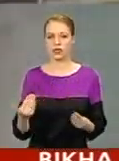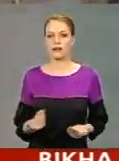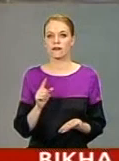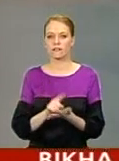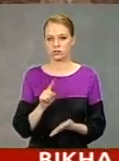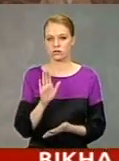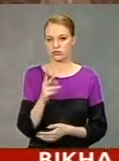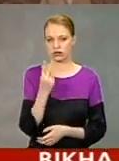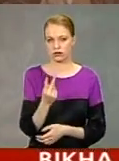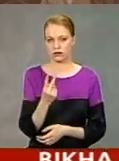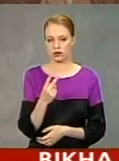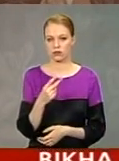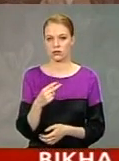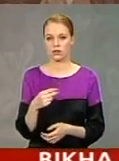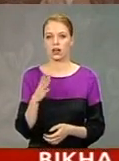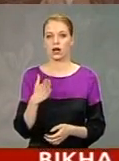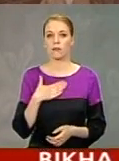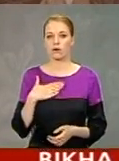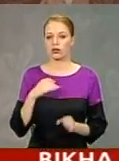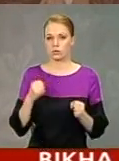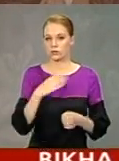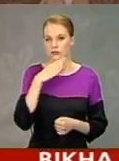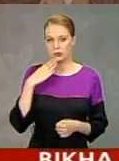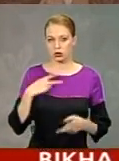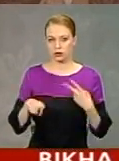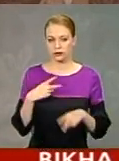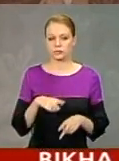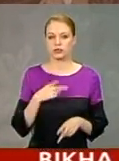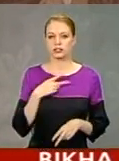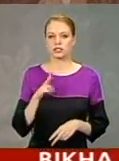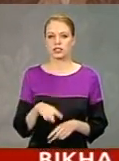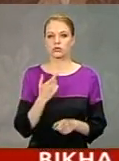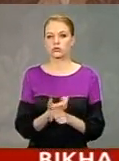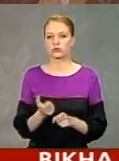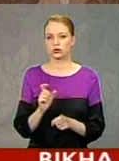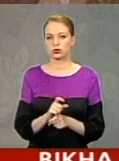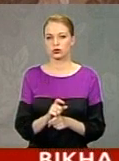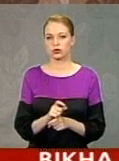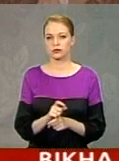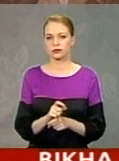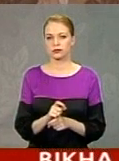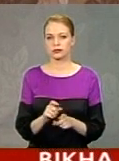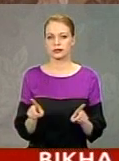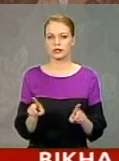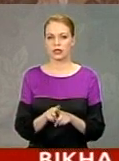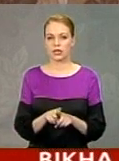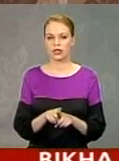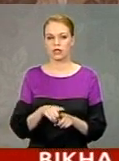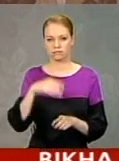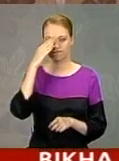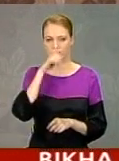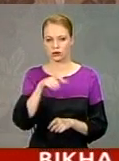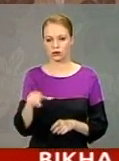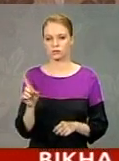Вижили лише 2. Багато моїх друзів погибло, загинуло. Дуже такі, і такі хлопці,